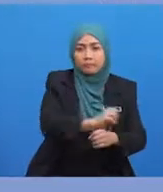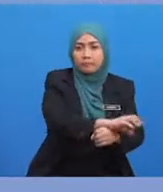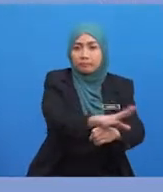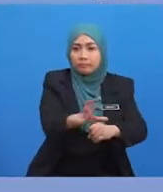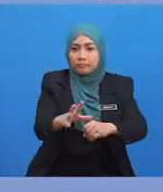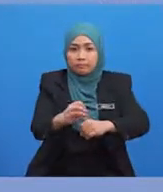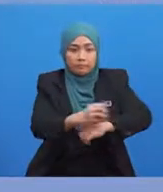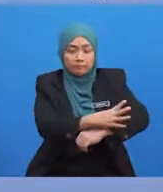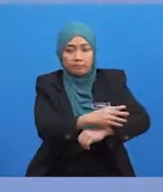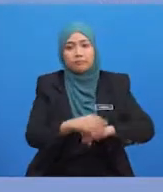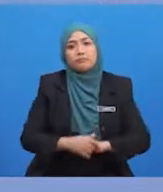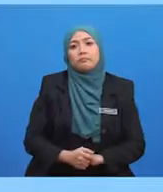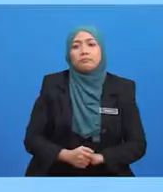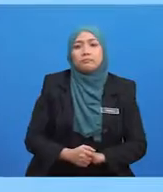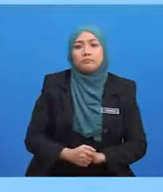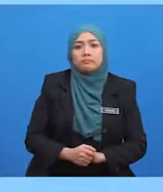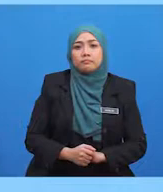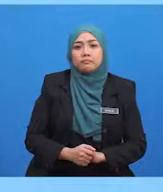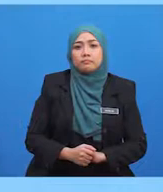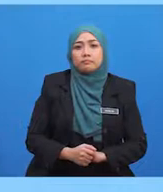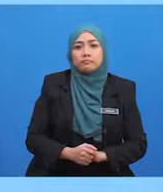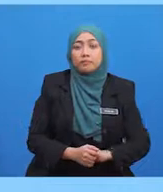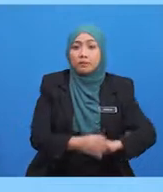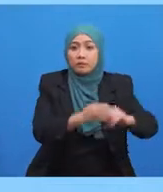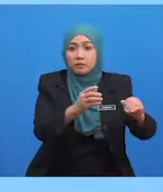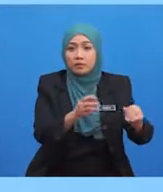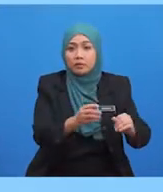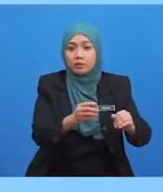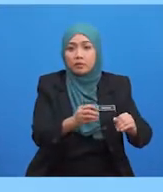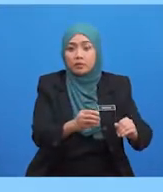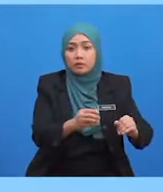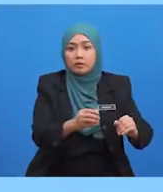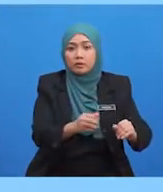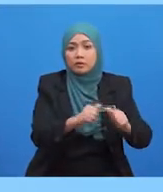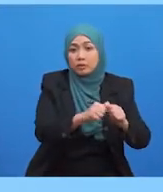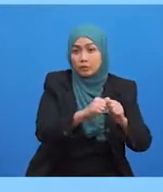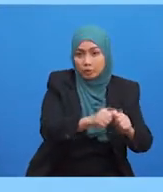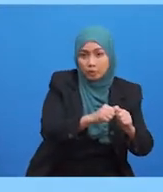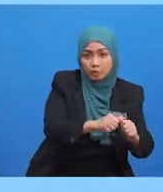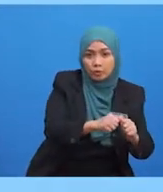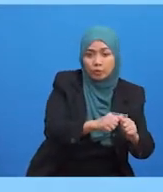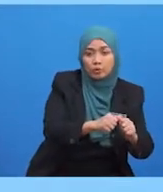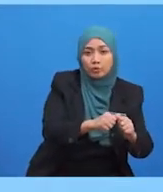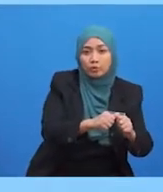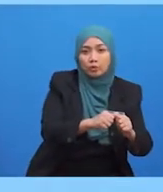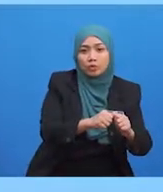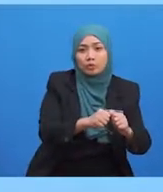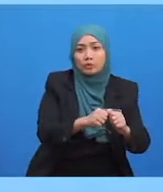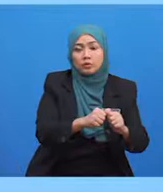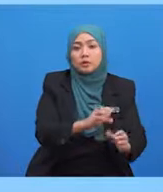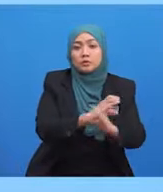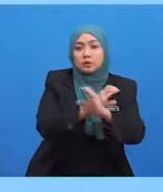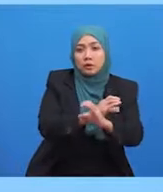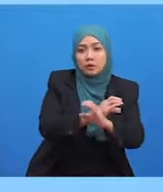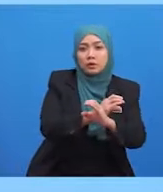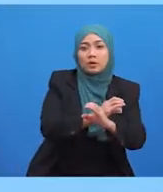mencegah penyakit berjangkit. Kesemua objektif ini haruslah murid kuasai selepas sesi